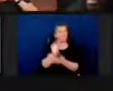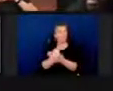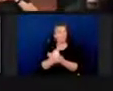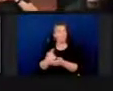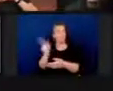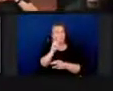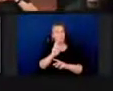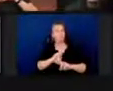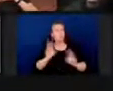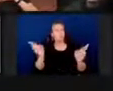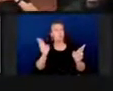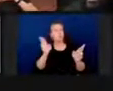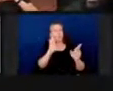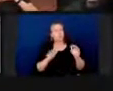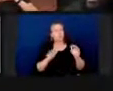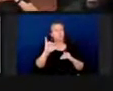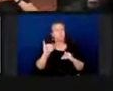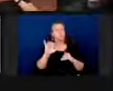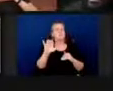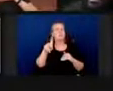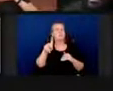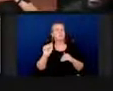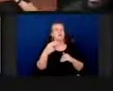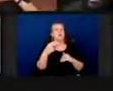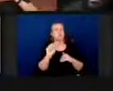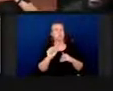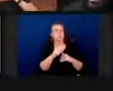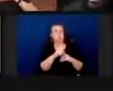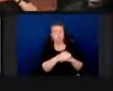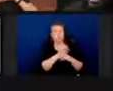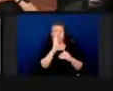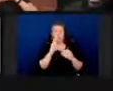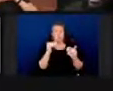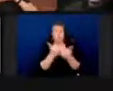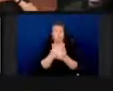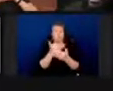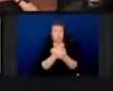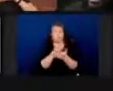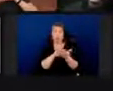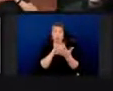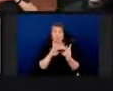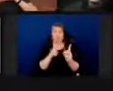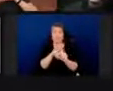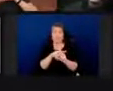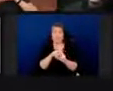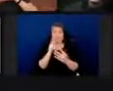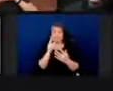jua ni yapi ambayo Luvo imetoa.